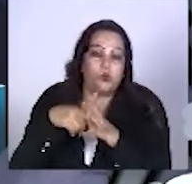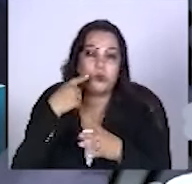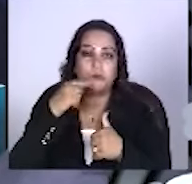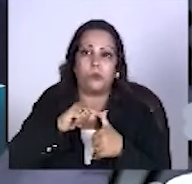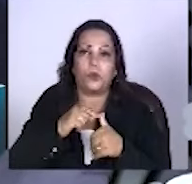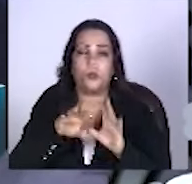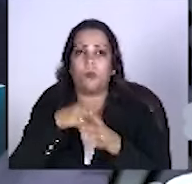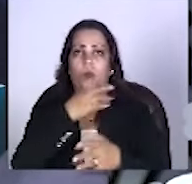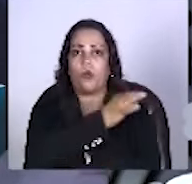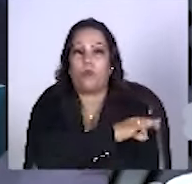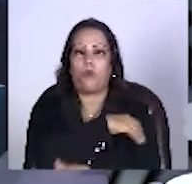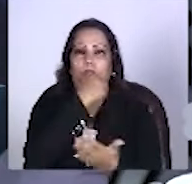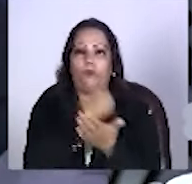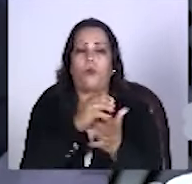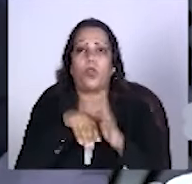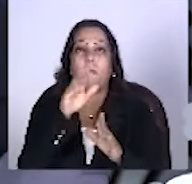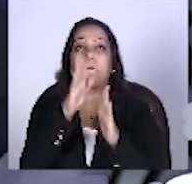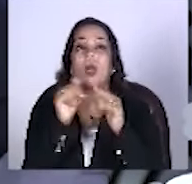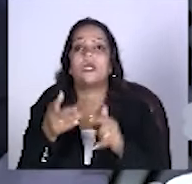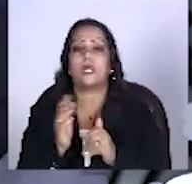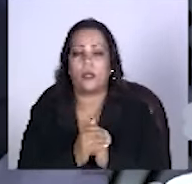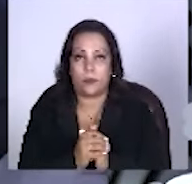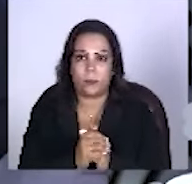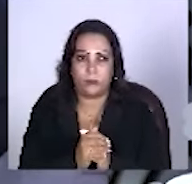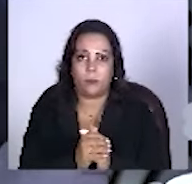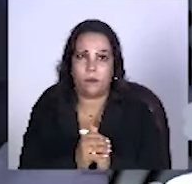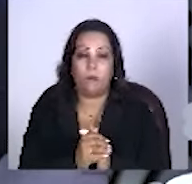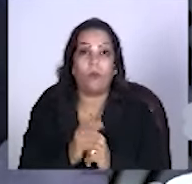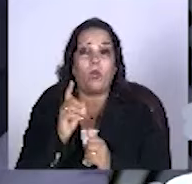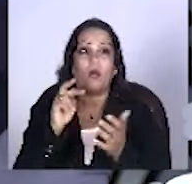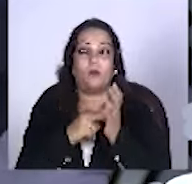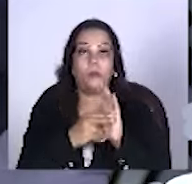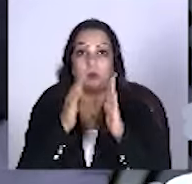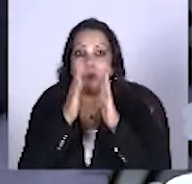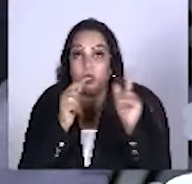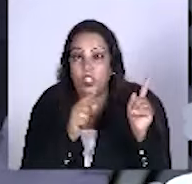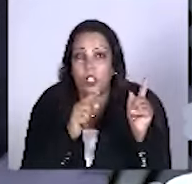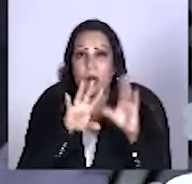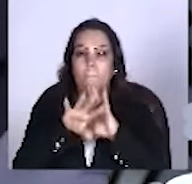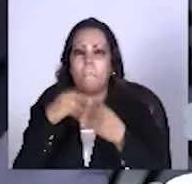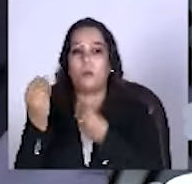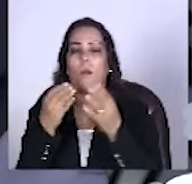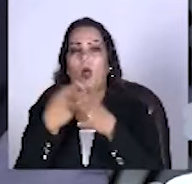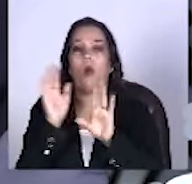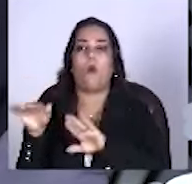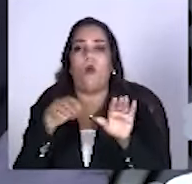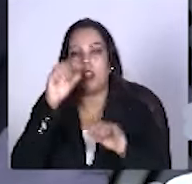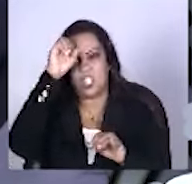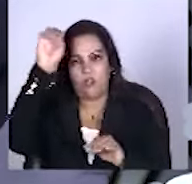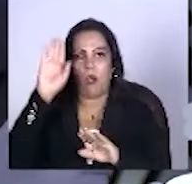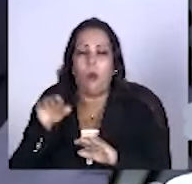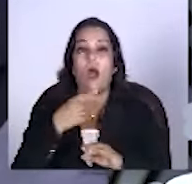لابنه وشهاده بلاد لابنه على لانه مصري واللي هيعمله في مصر هو اللي هيتعمل في القنصليه هناك